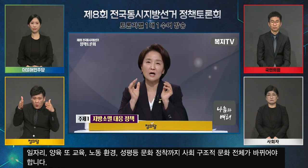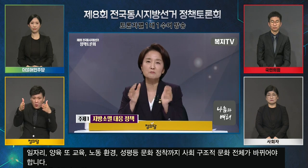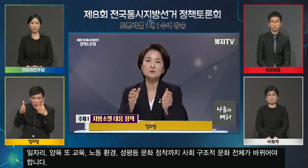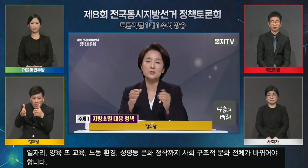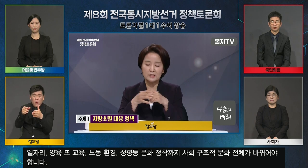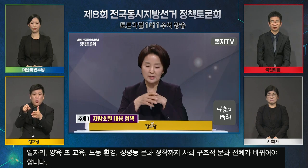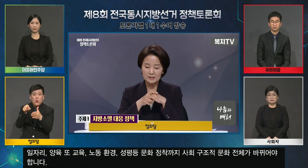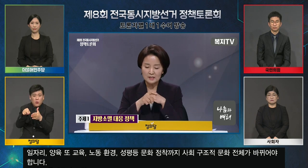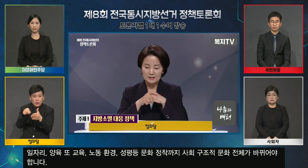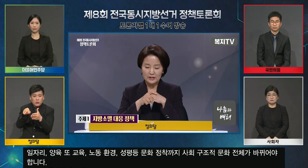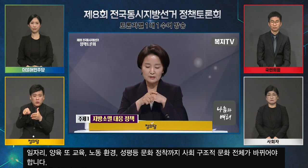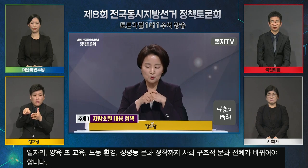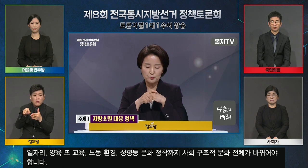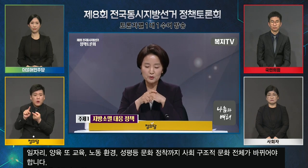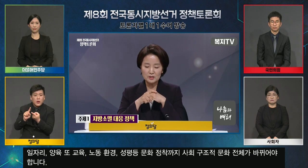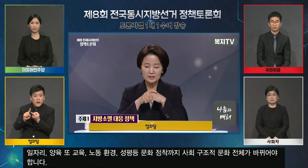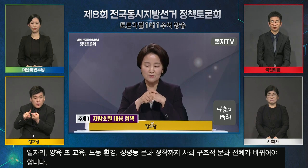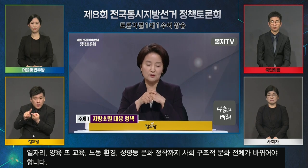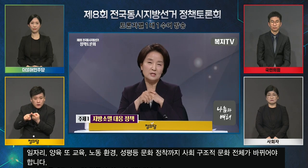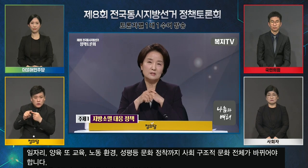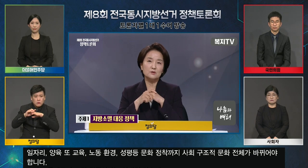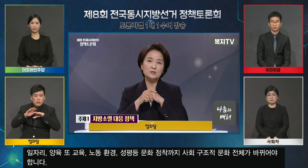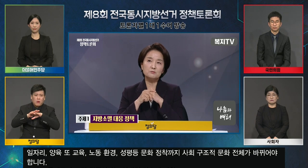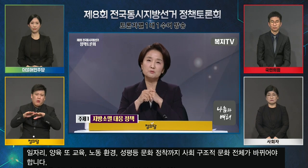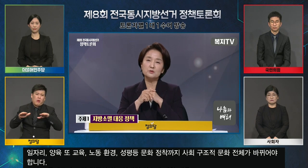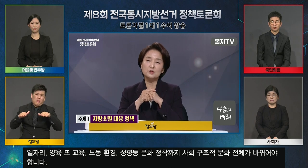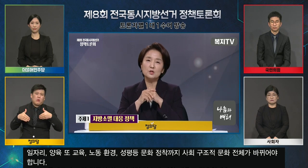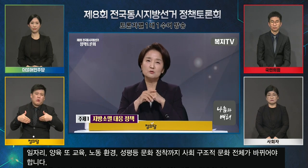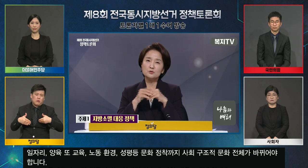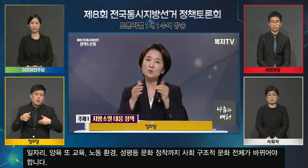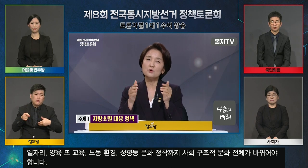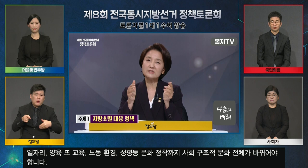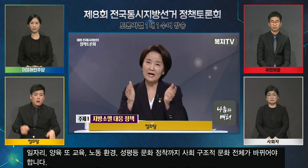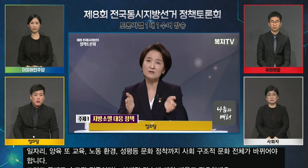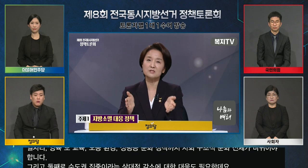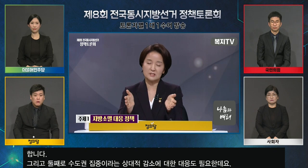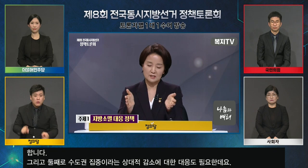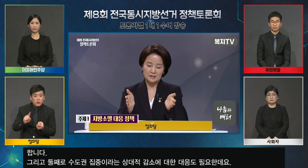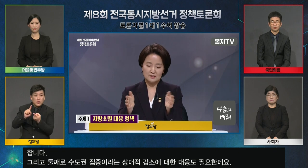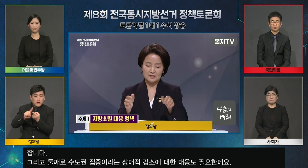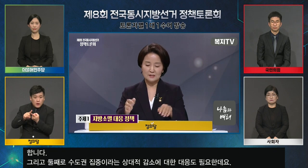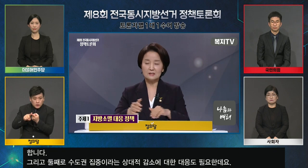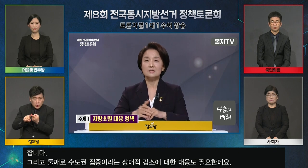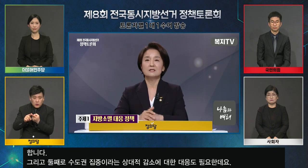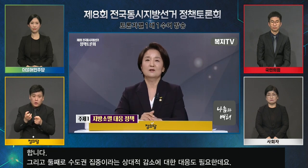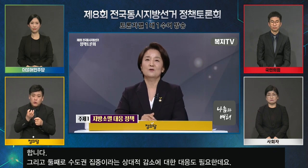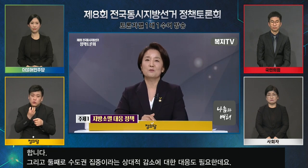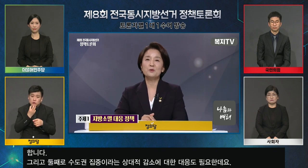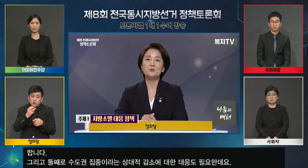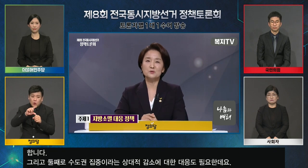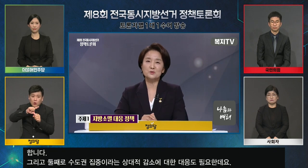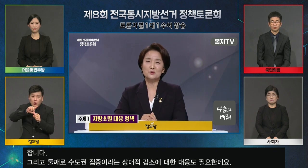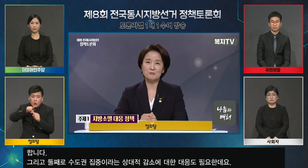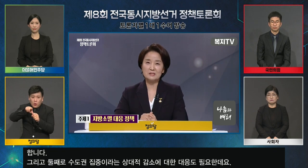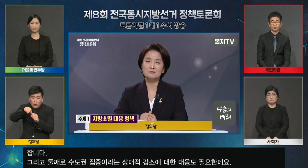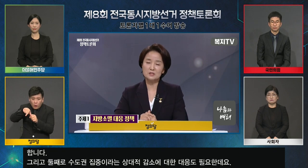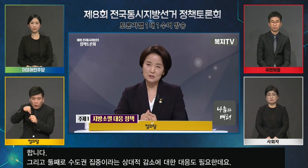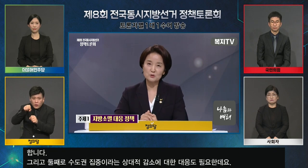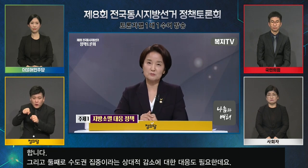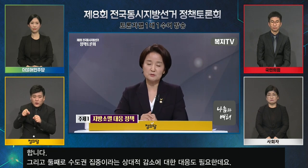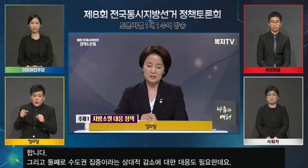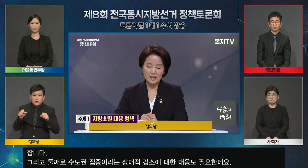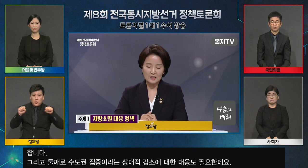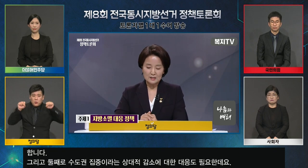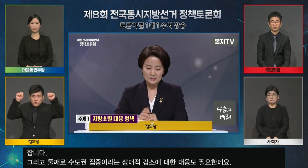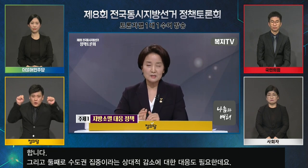상대적 감소에 대한 대응도 필요한데요. 전 이 부분을 수도권 다이어트라는 표현으로 말씀을